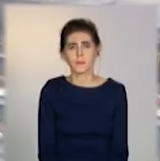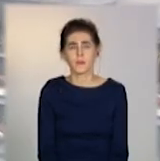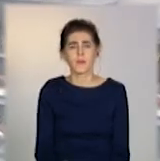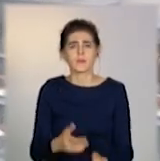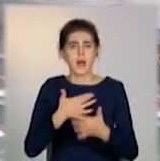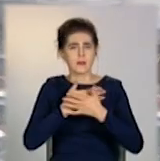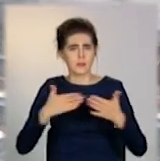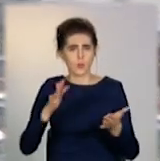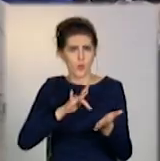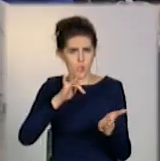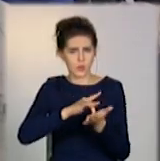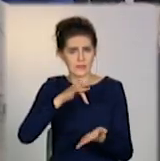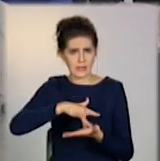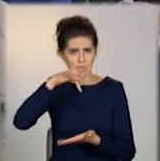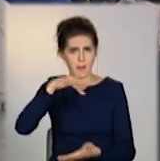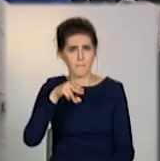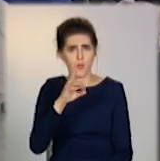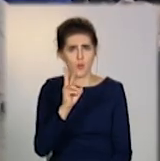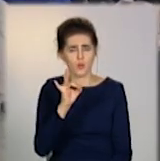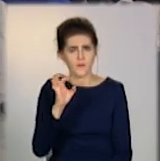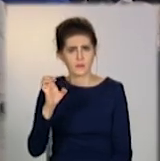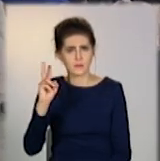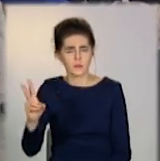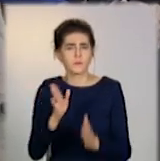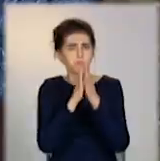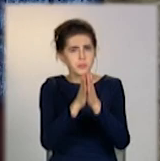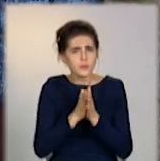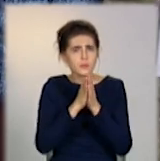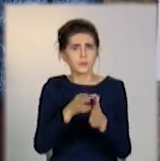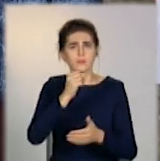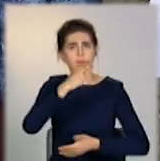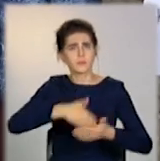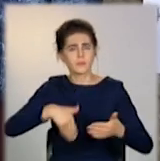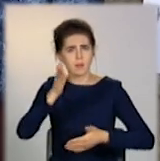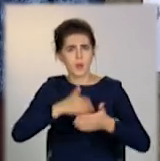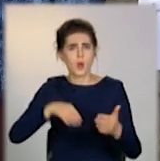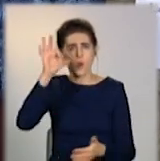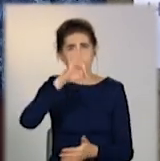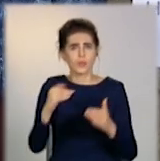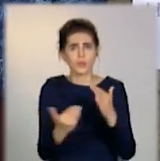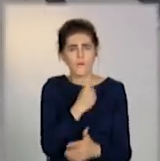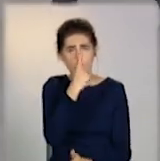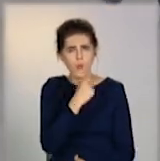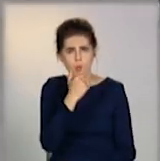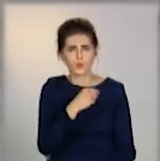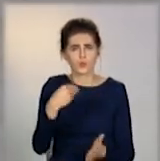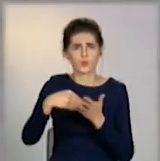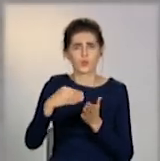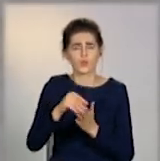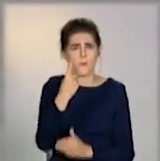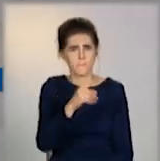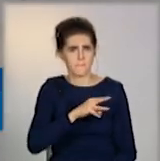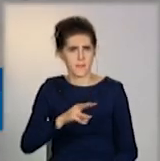плакатами в центрі Покровська за 20 містян. Вимога – скасувати придбання новорічної ялини за 1 000 000 гривень. Ялинку